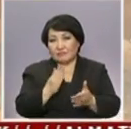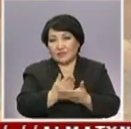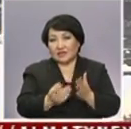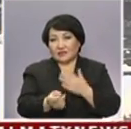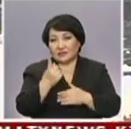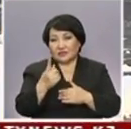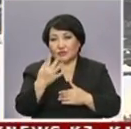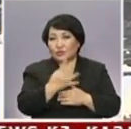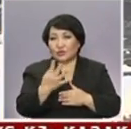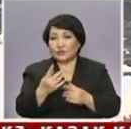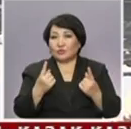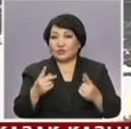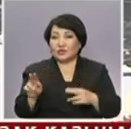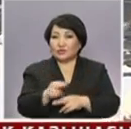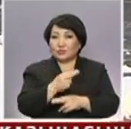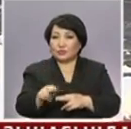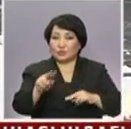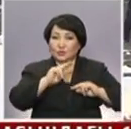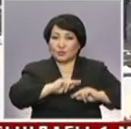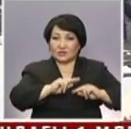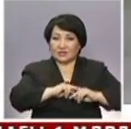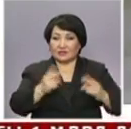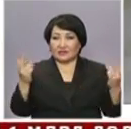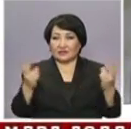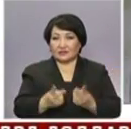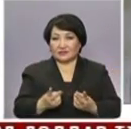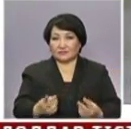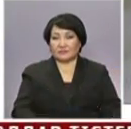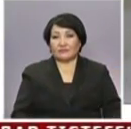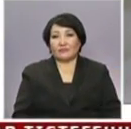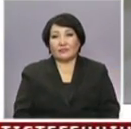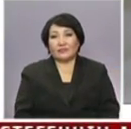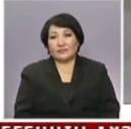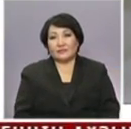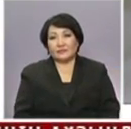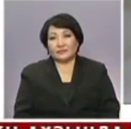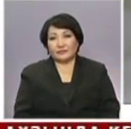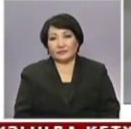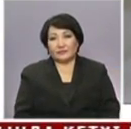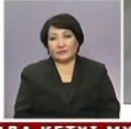жөндеу жұмыстары керек. Бақтияр Талғатұлы, Нұржан Оразбеков, Ескендір Тоғысбаев, Алматы телеарнасы.